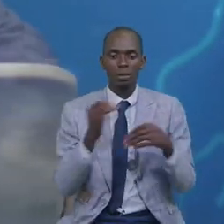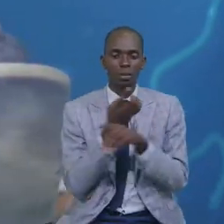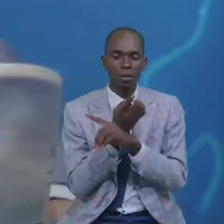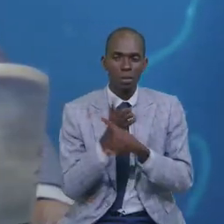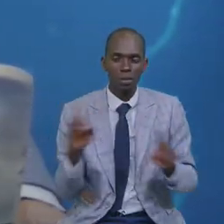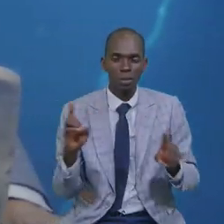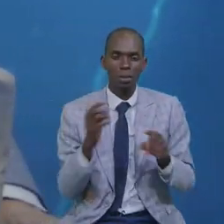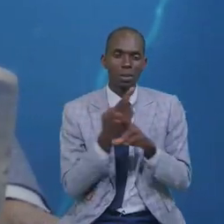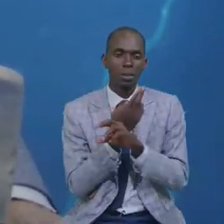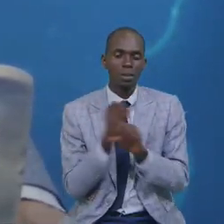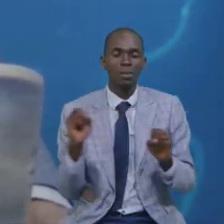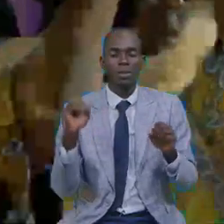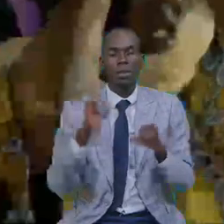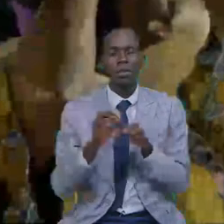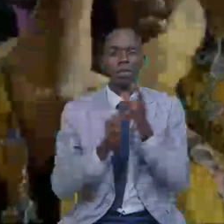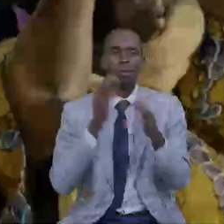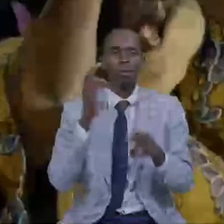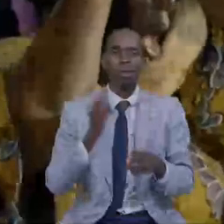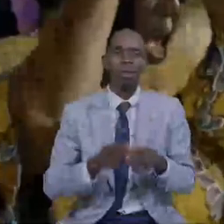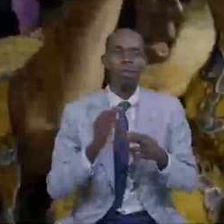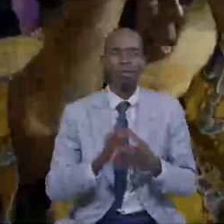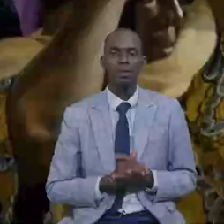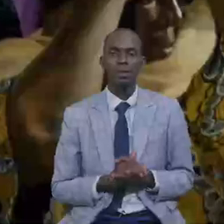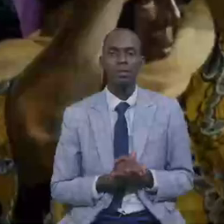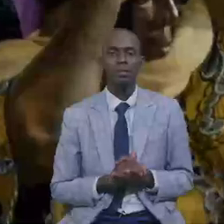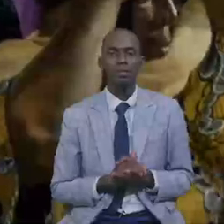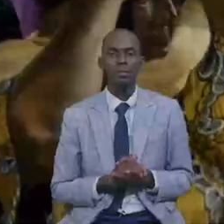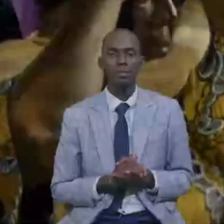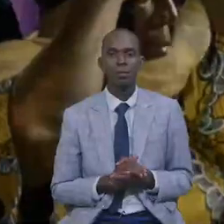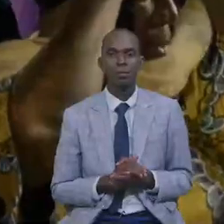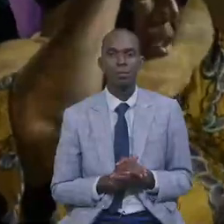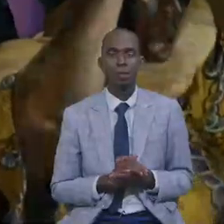délivrance rédemption au nom de Jésus